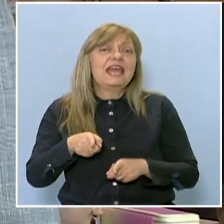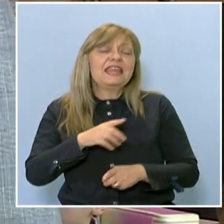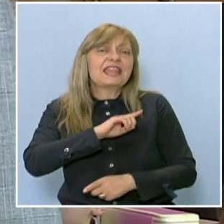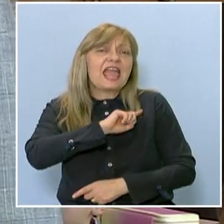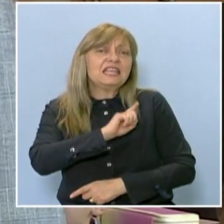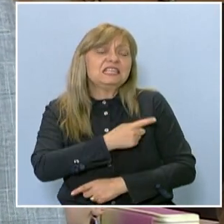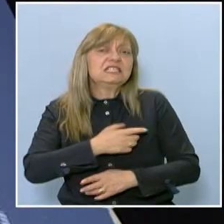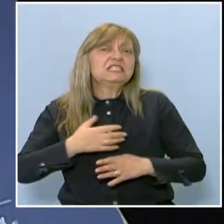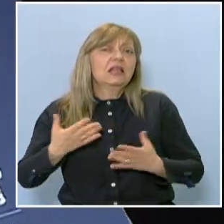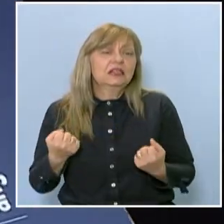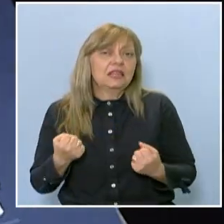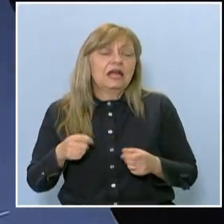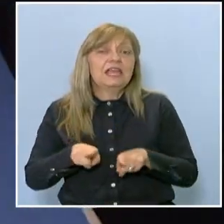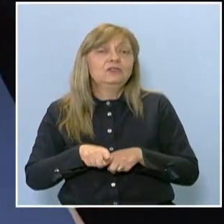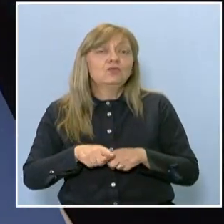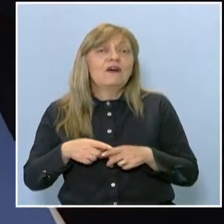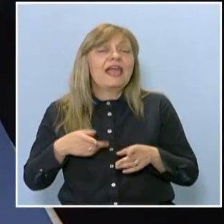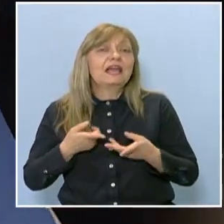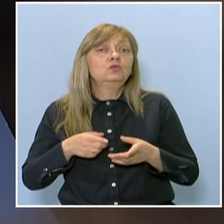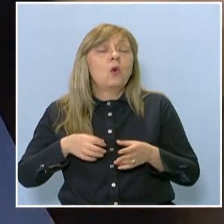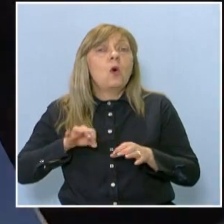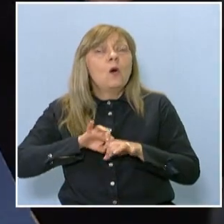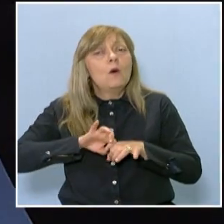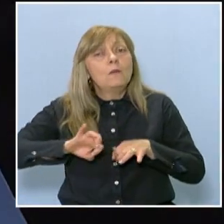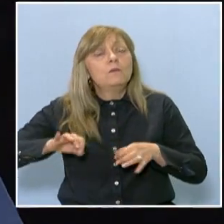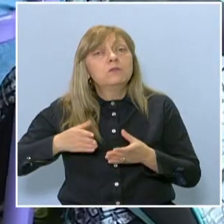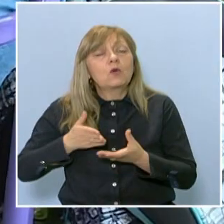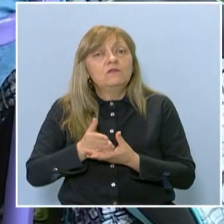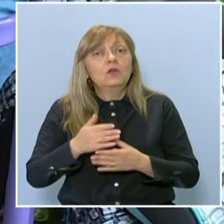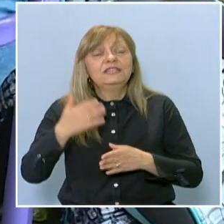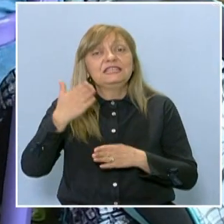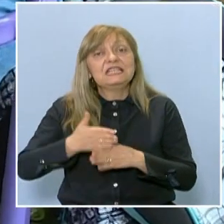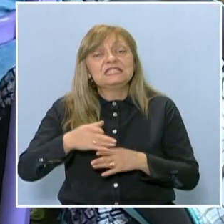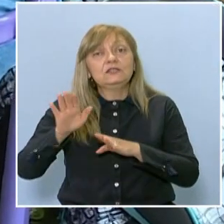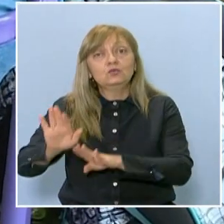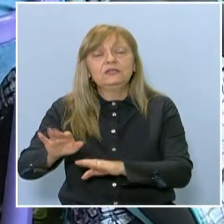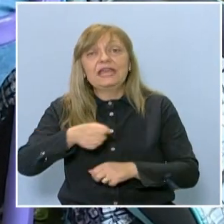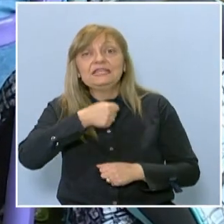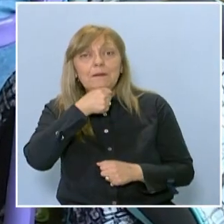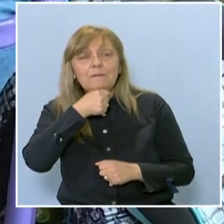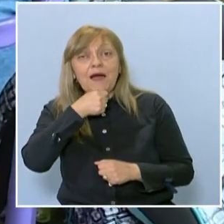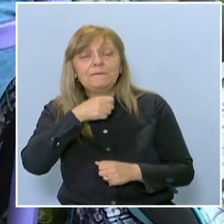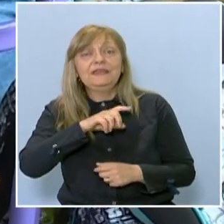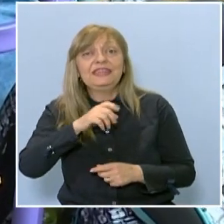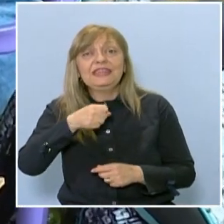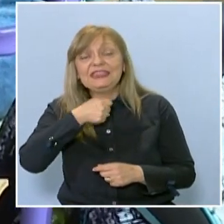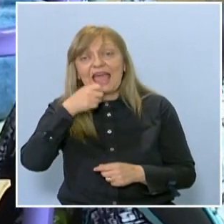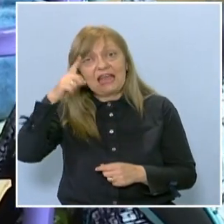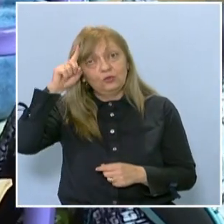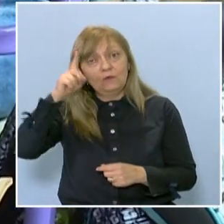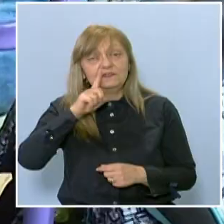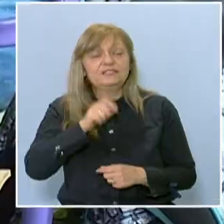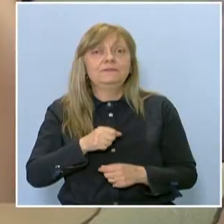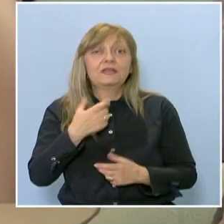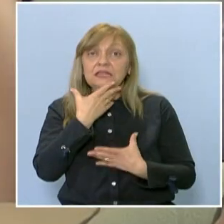като проводник чрез децата да достигне до техните баби и дядовци, как по какъв начин бихме могли да разпознаем симптомите